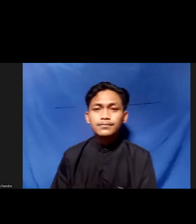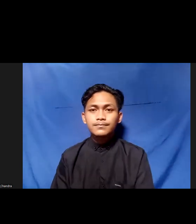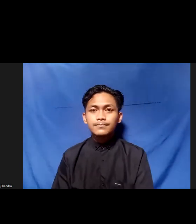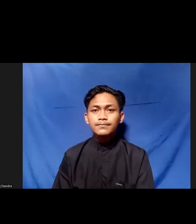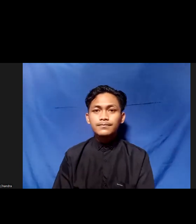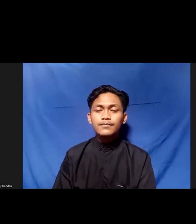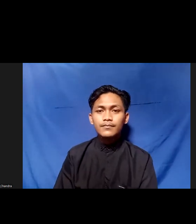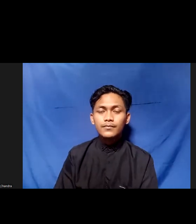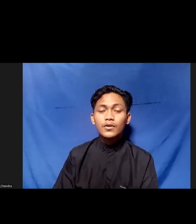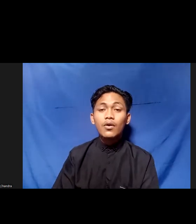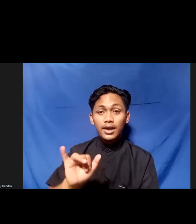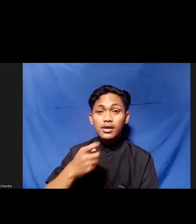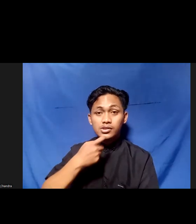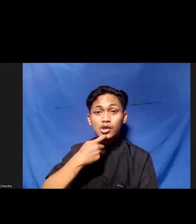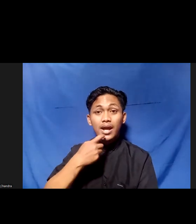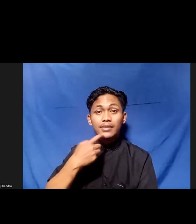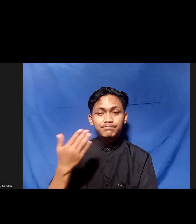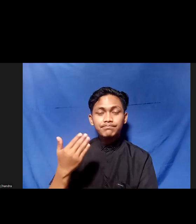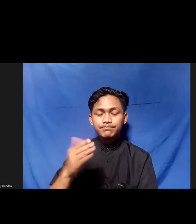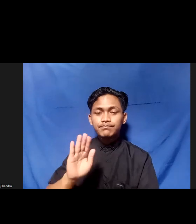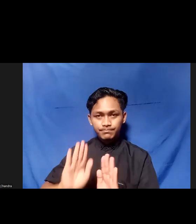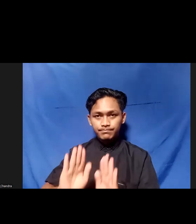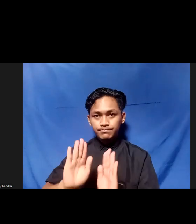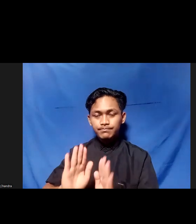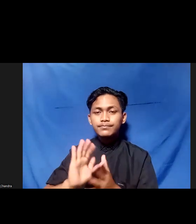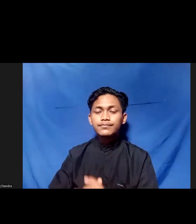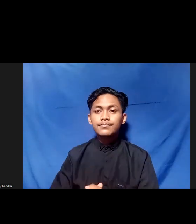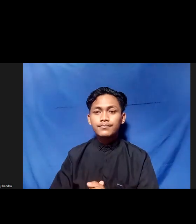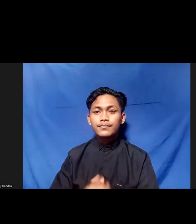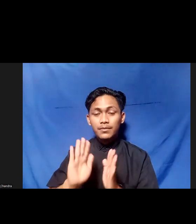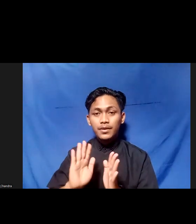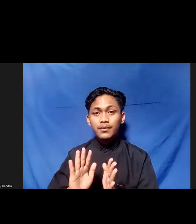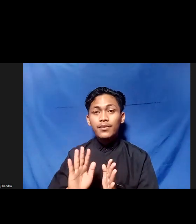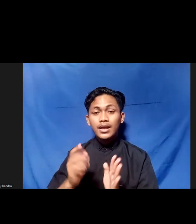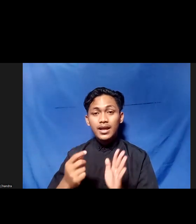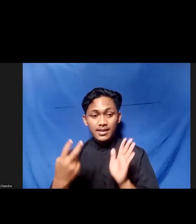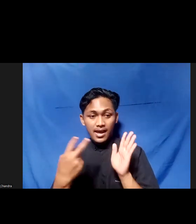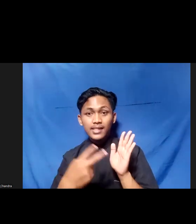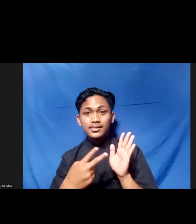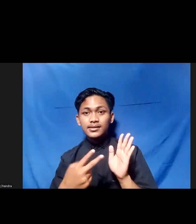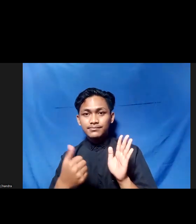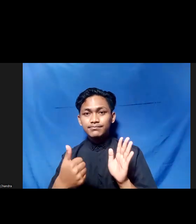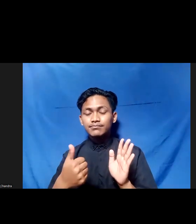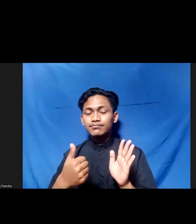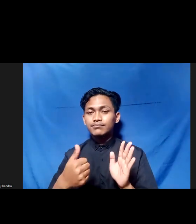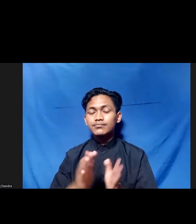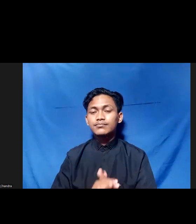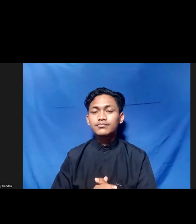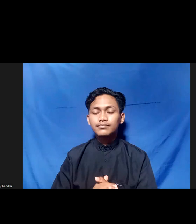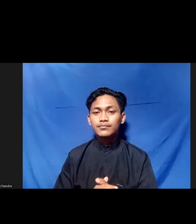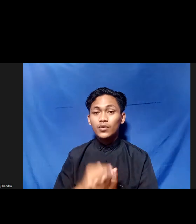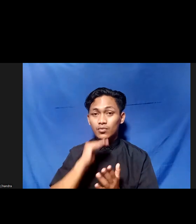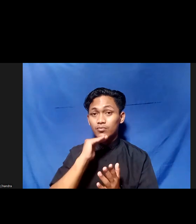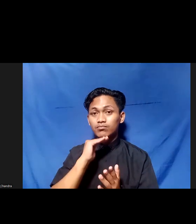coba saya praktekkan Ya nantinya nanti Mbaknya lihat apakah kaca ataupun tidak ya karena cara kalau untuk